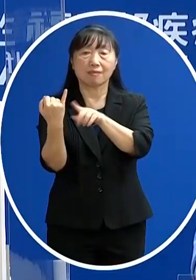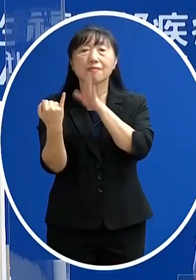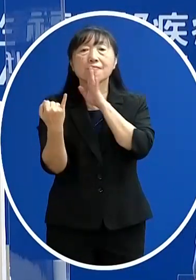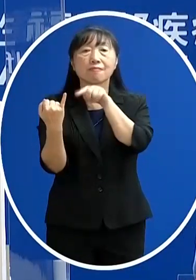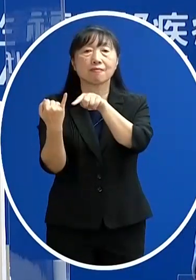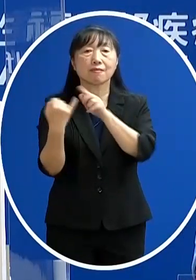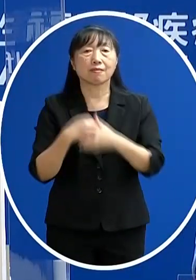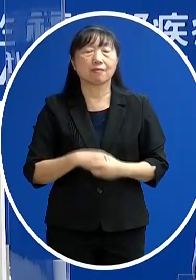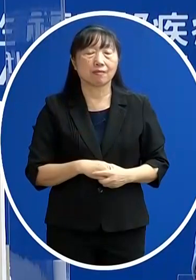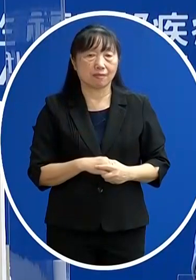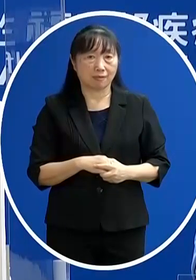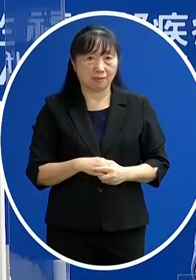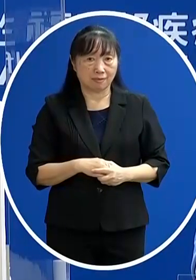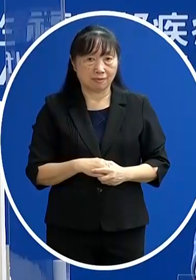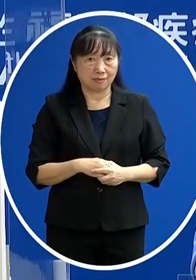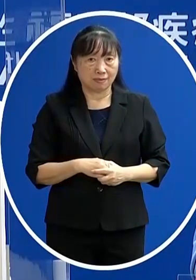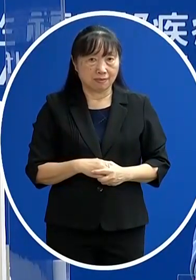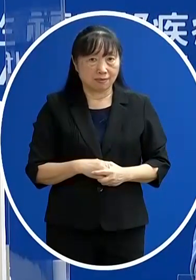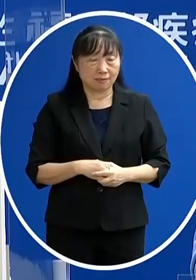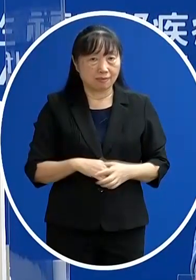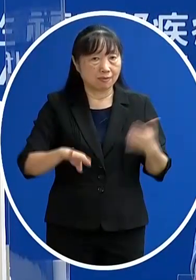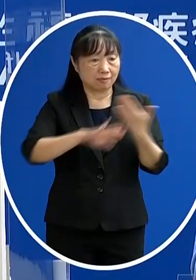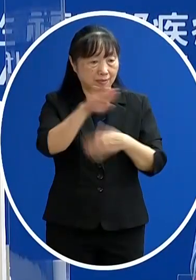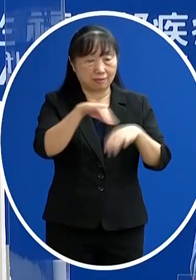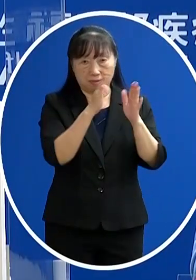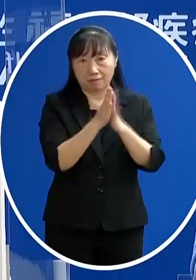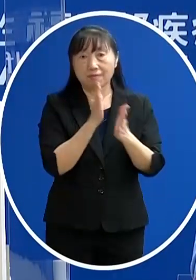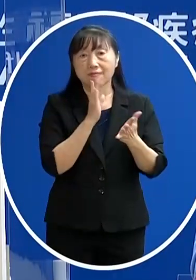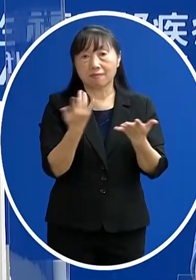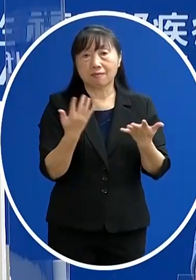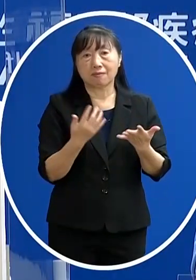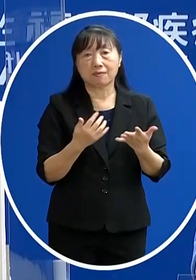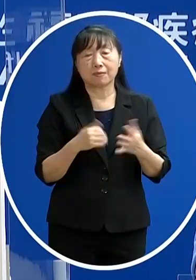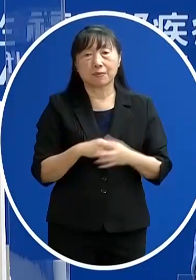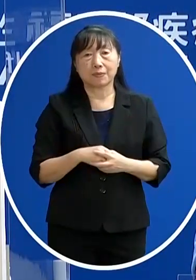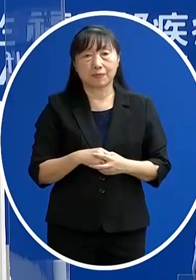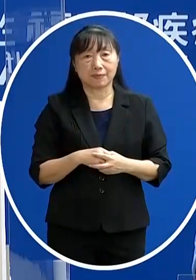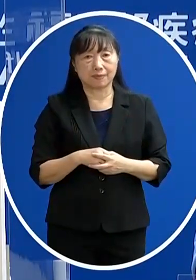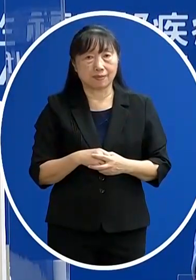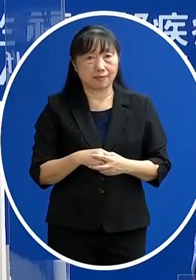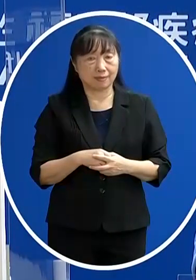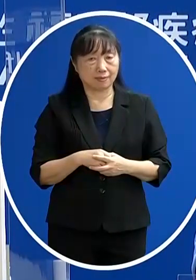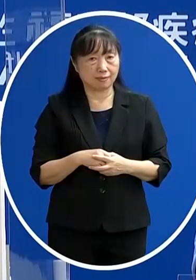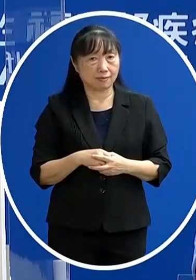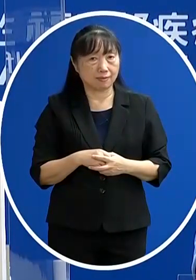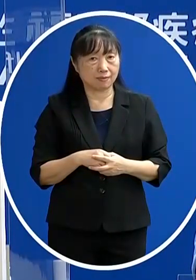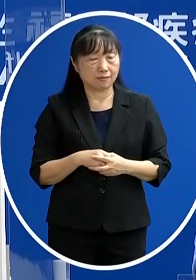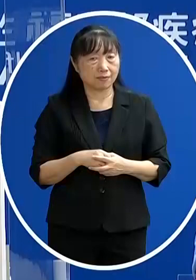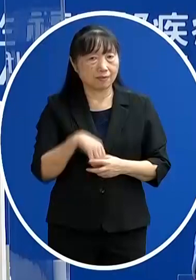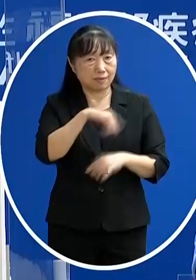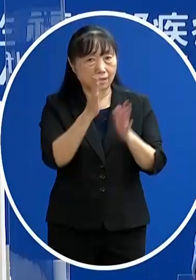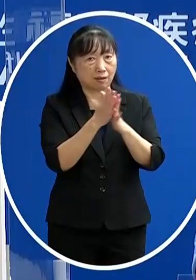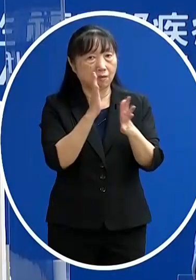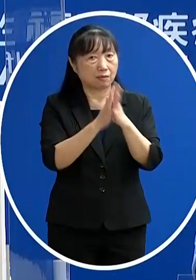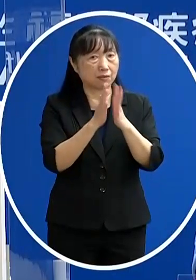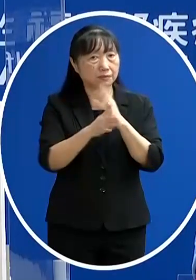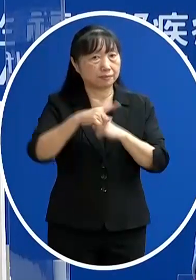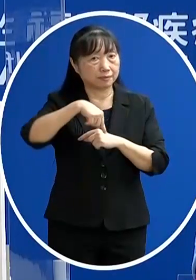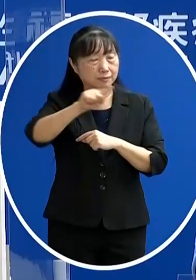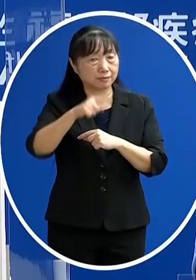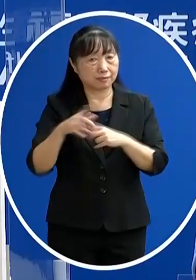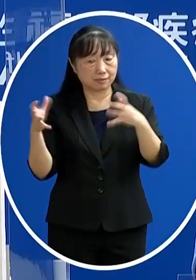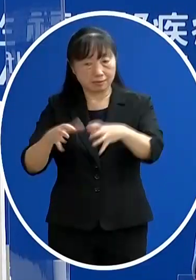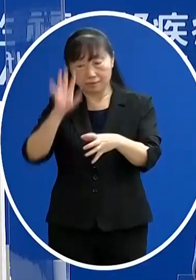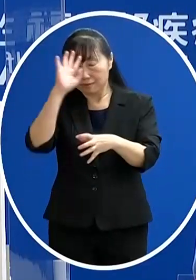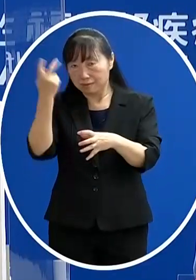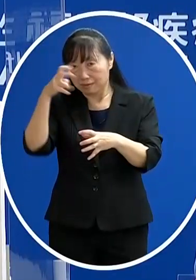妻子，那其他这边全部都已经到哈，就已经列到那个安排在入住集中检